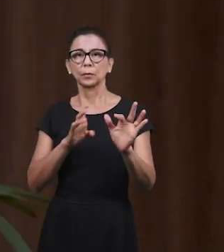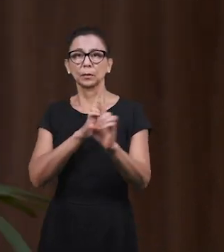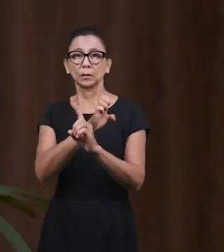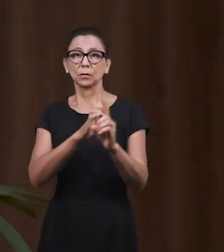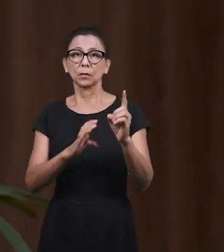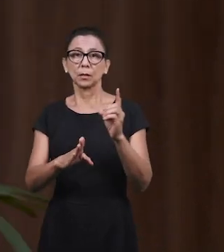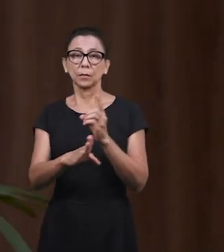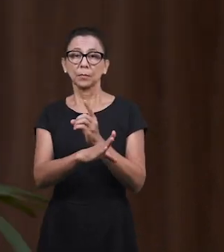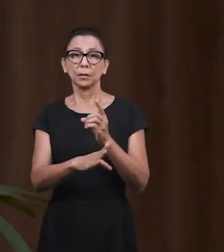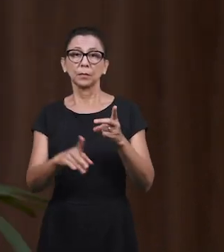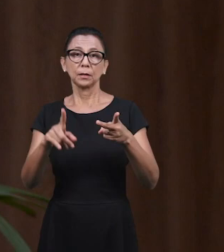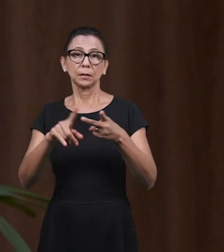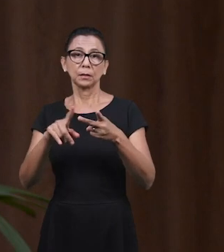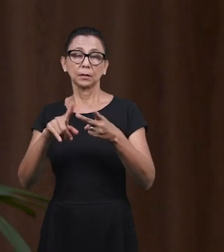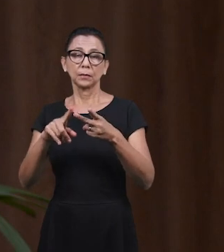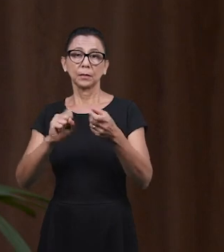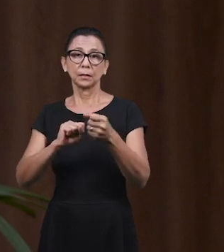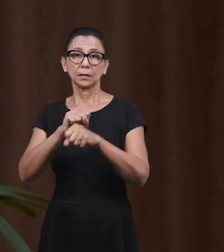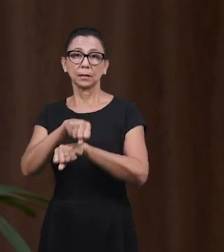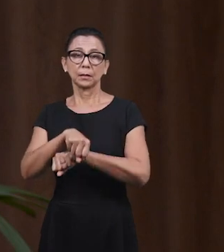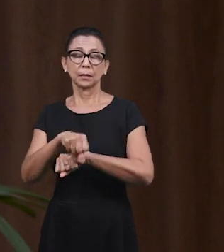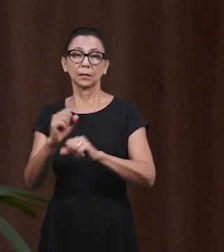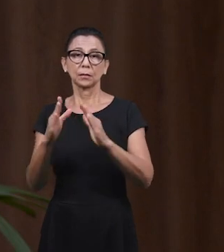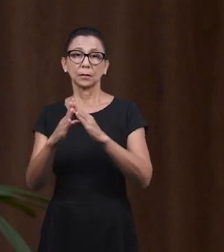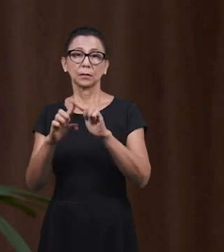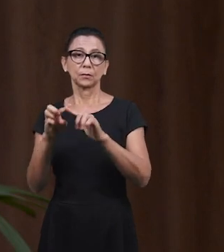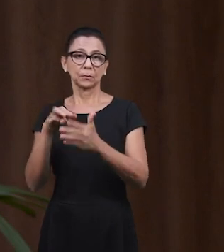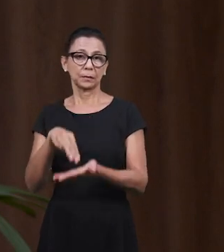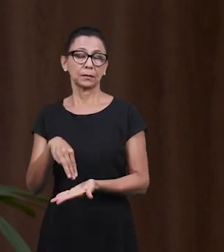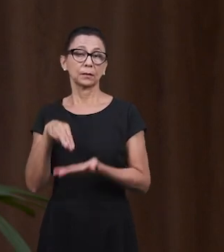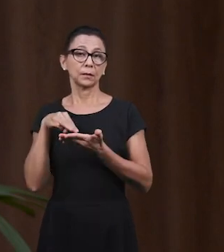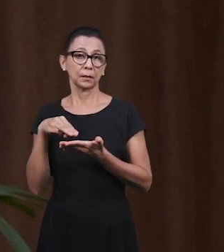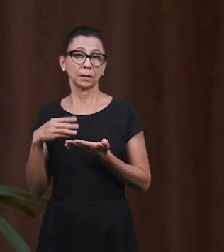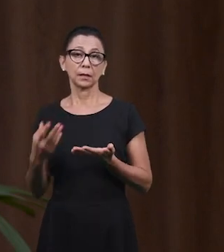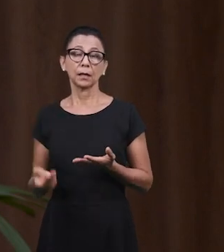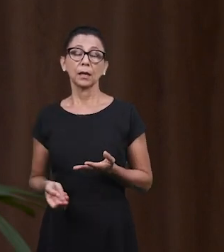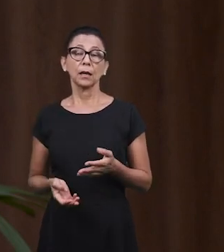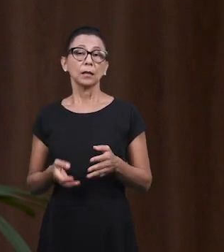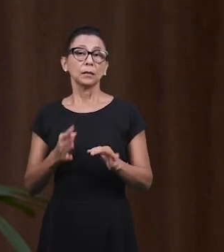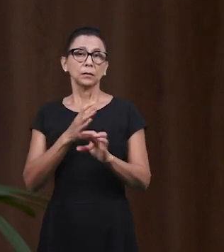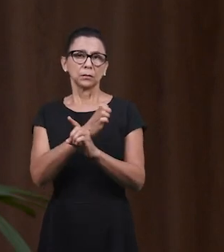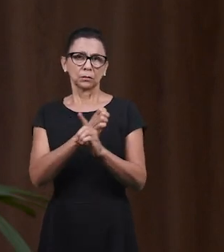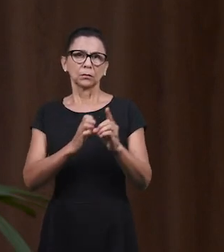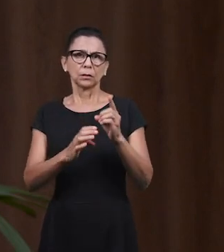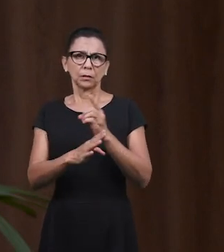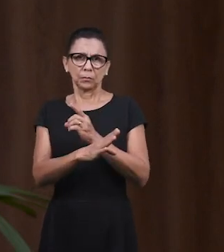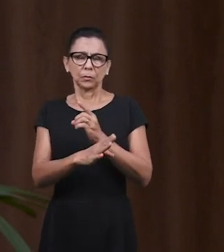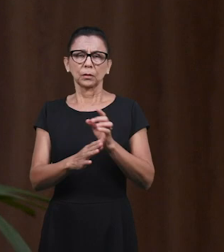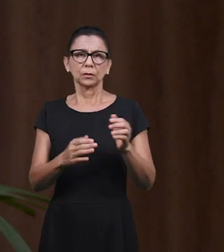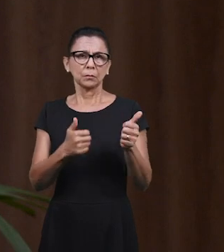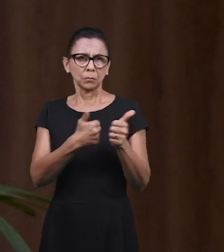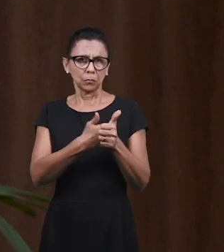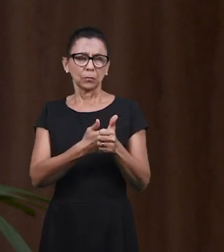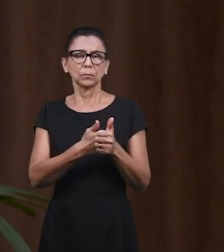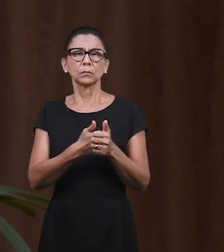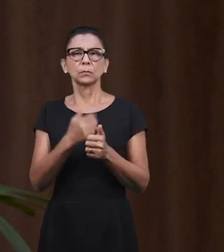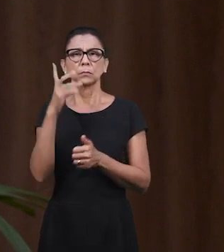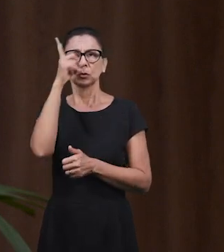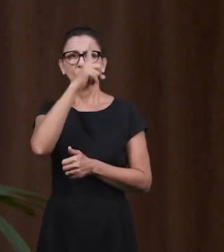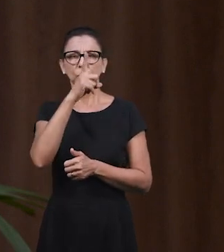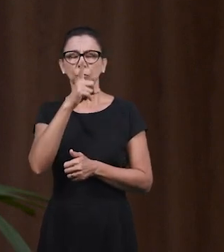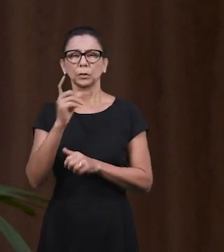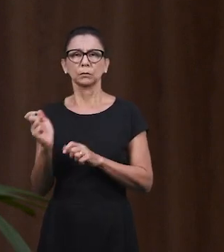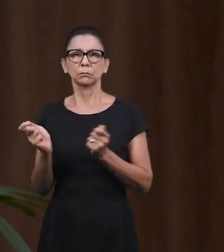des séminaires de l'Église chrétienne Maranatha. L'école biblique, vous pouvez accompagner tous les dimanches